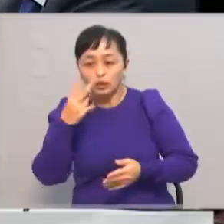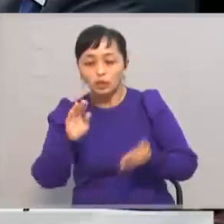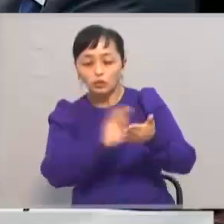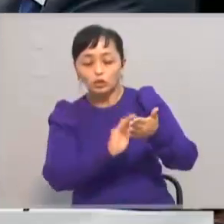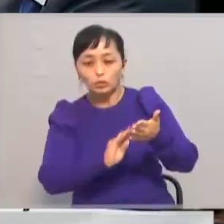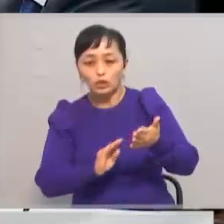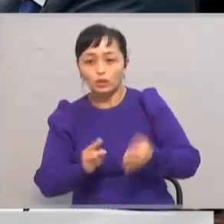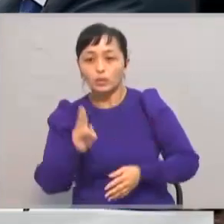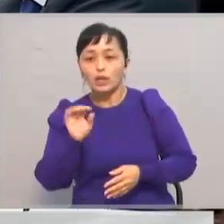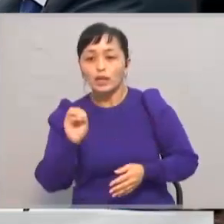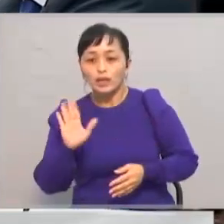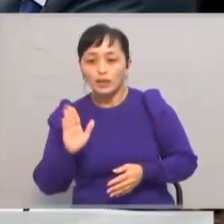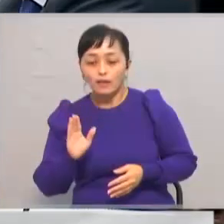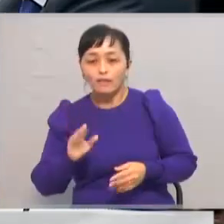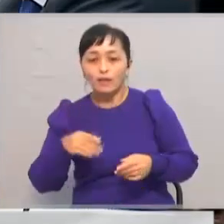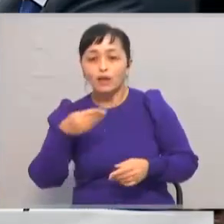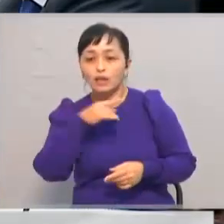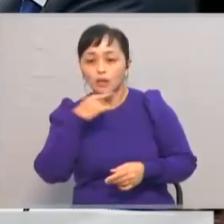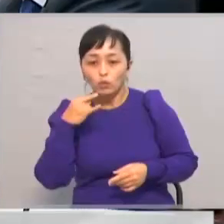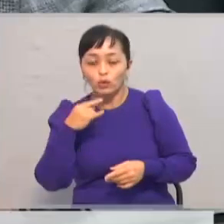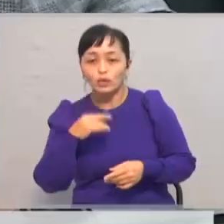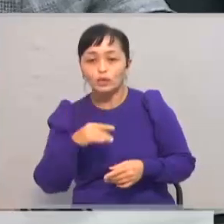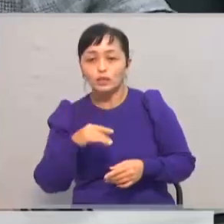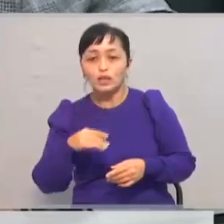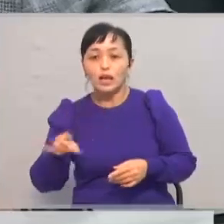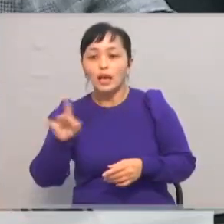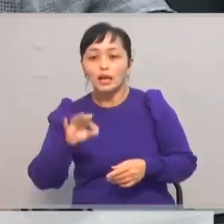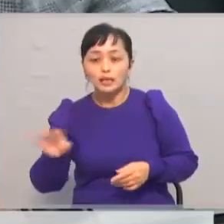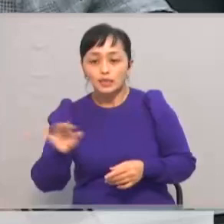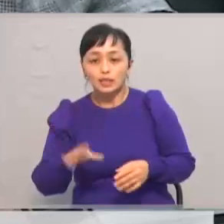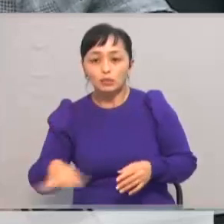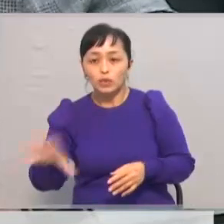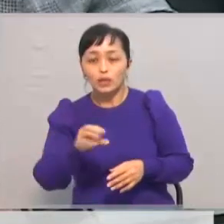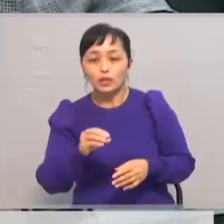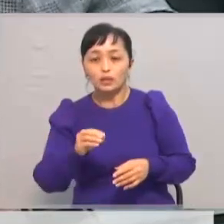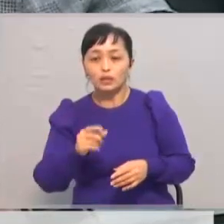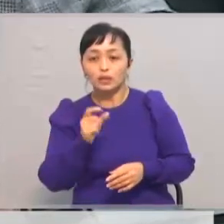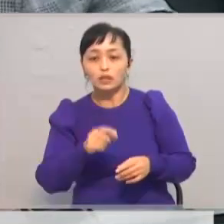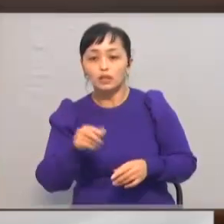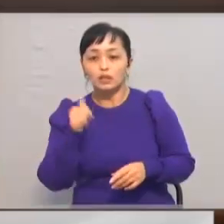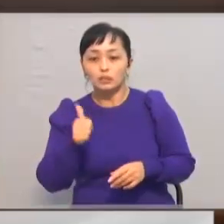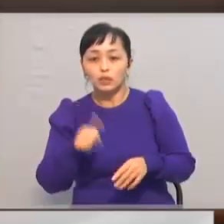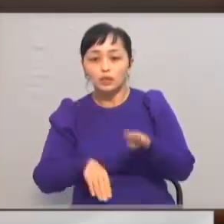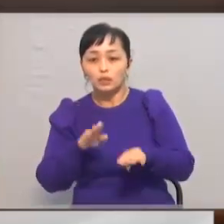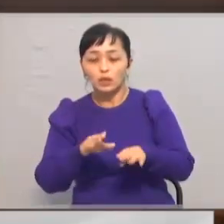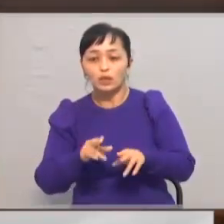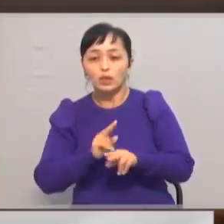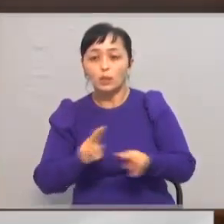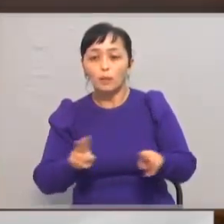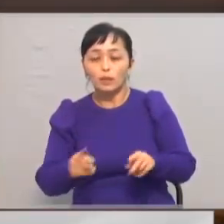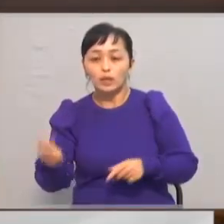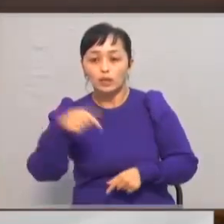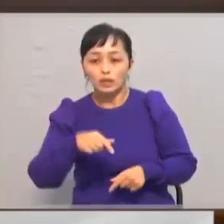дайындауға Киев, Минск, Санкт-Петербург және Сибирь қалаларының кәсіби архитектор мамандары қатысып жатыр. Шымкент қаласының бас